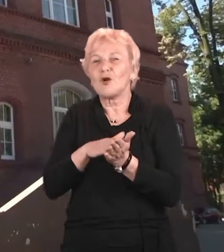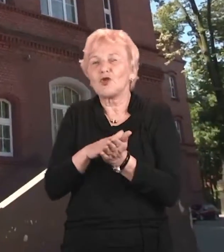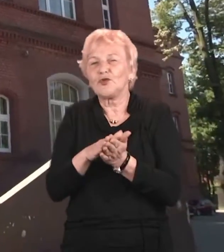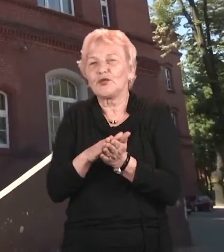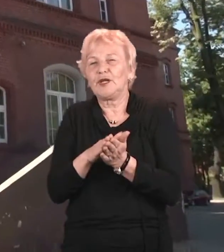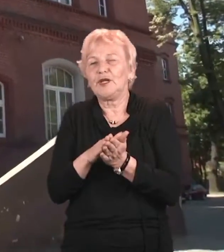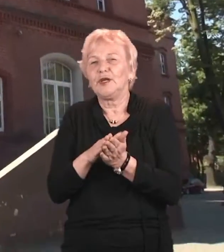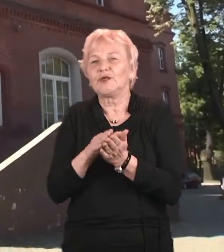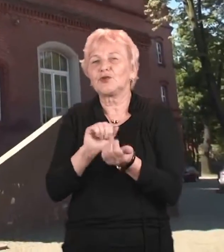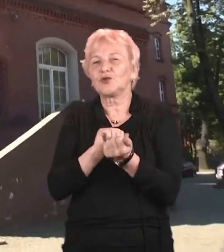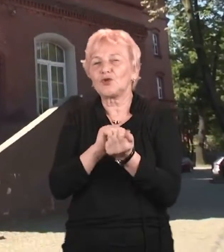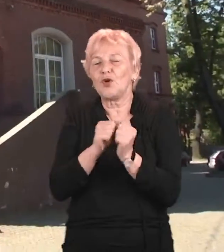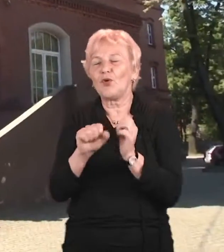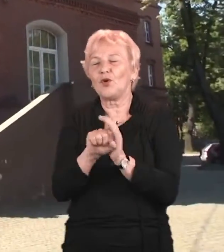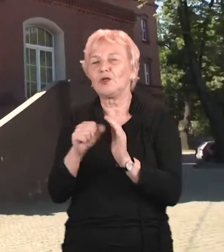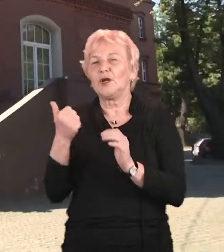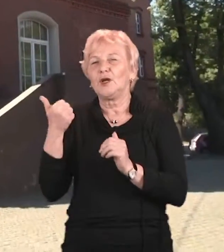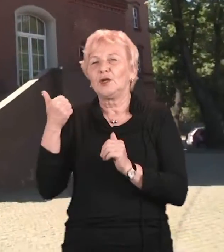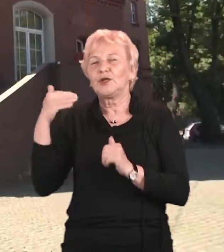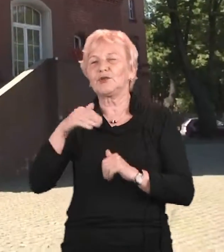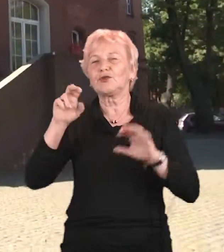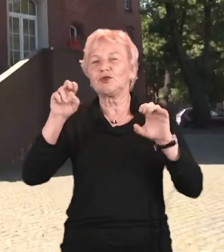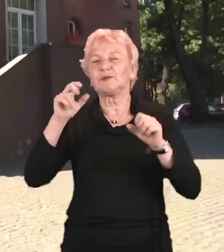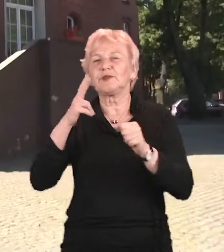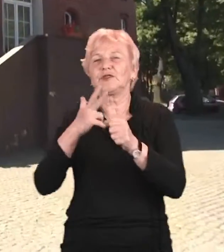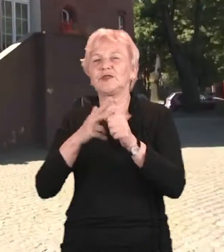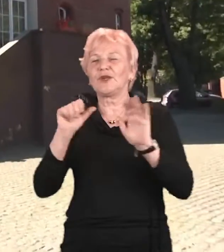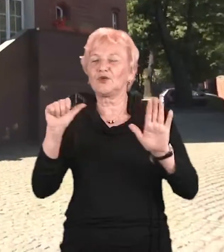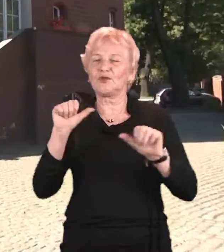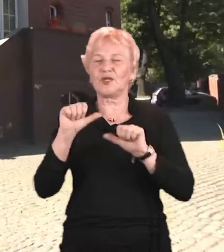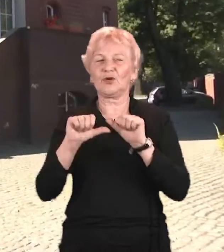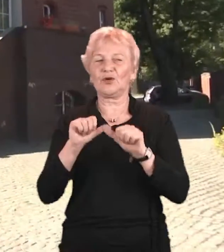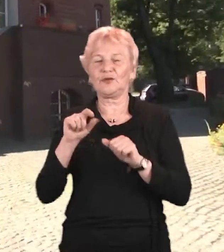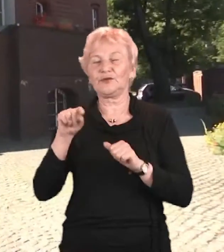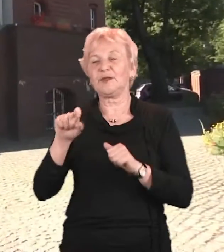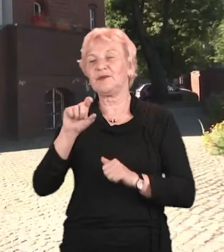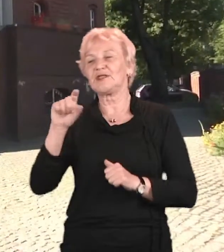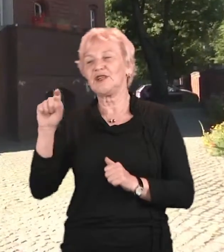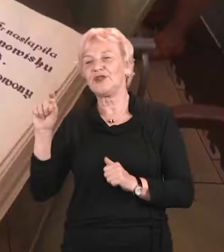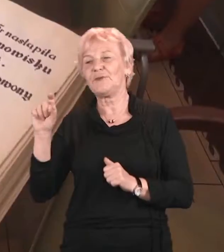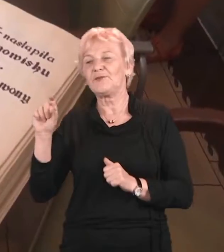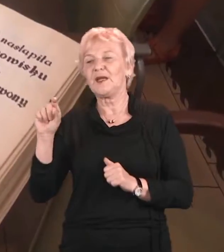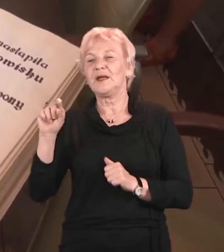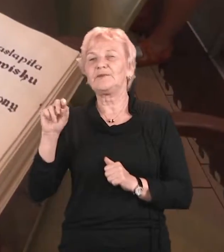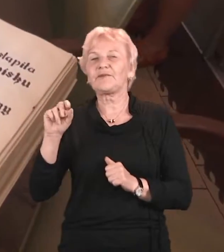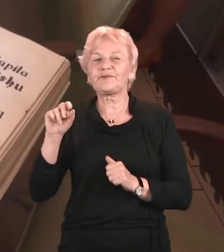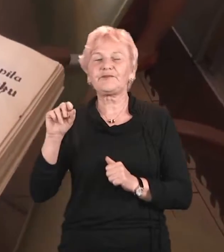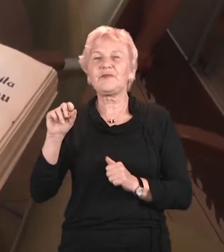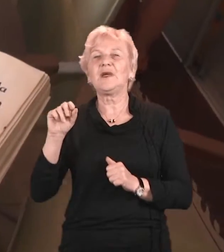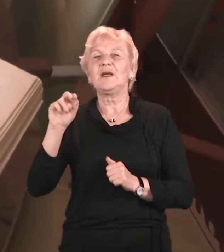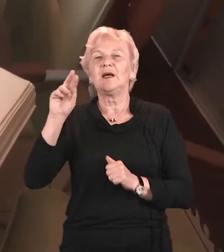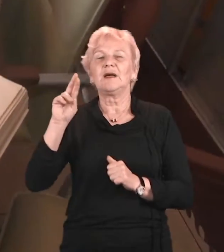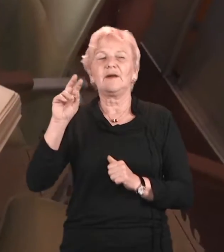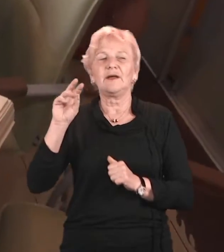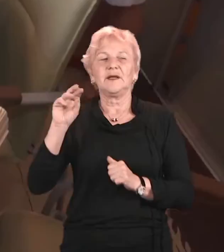dla niesłyszących sięgają roku 1836. Wówczas w zakładzie dla głuchoniemych Edward Weinhold